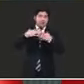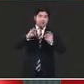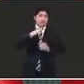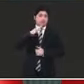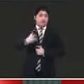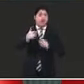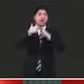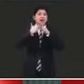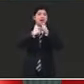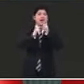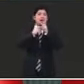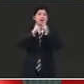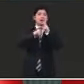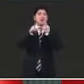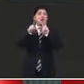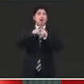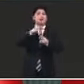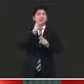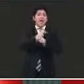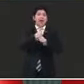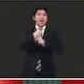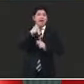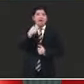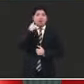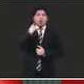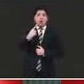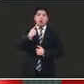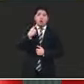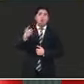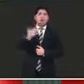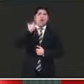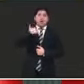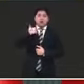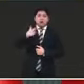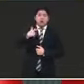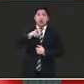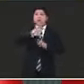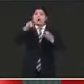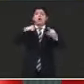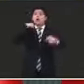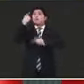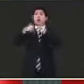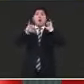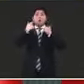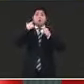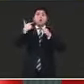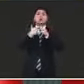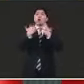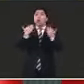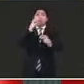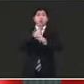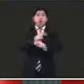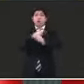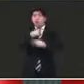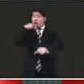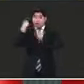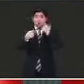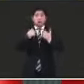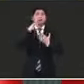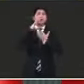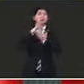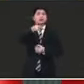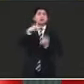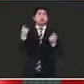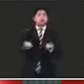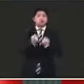resesyon tehlikesinin giderek daha yüksek sesle konuşulduğu bir dönemde insanımızın işini